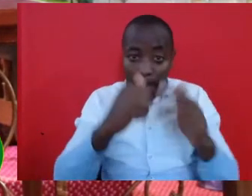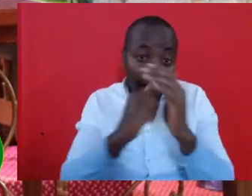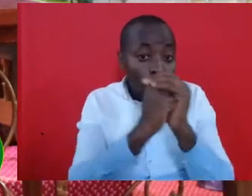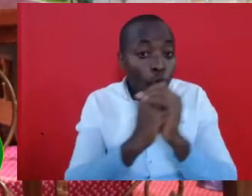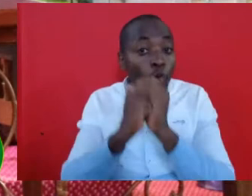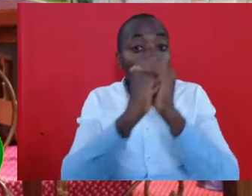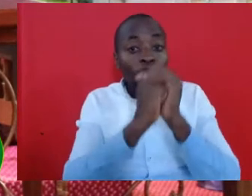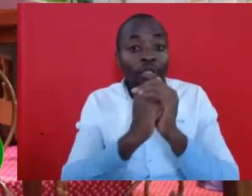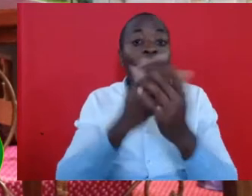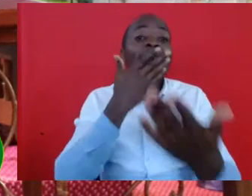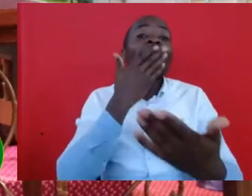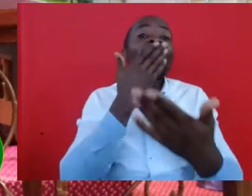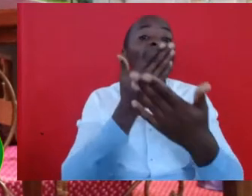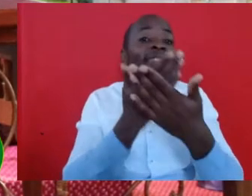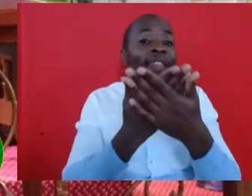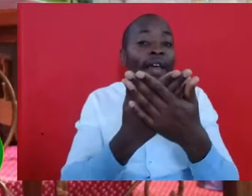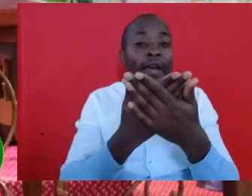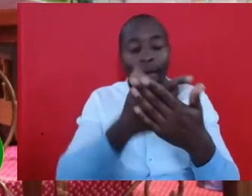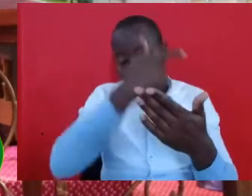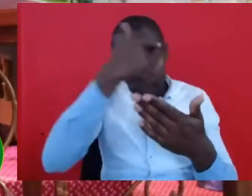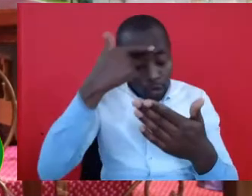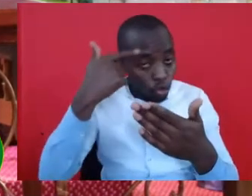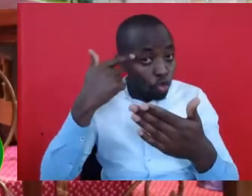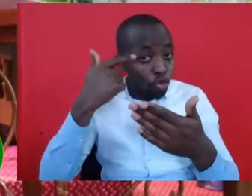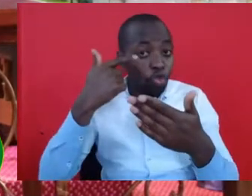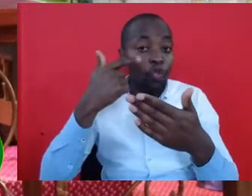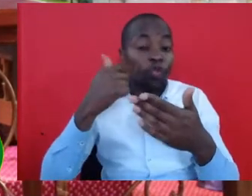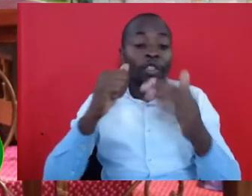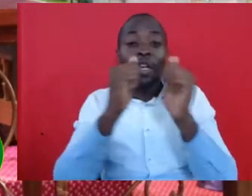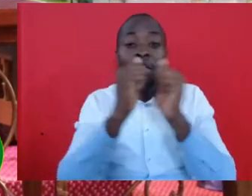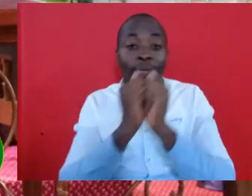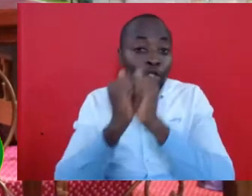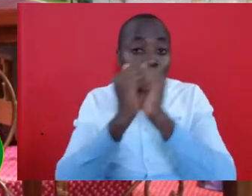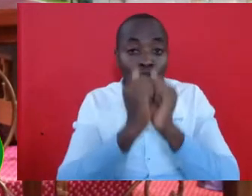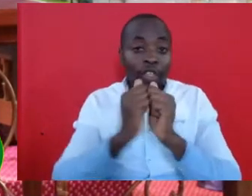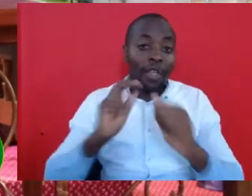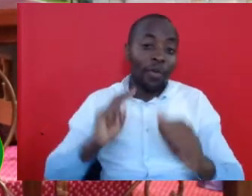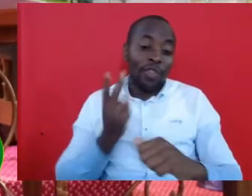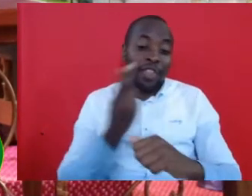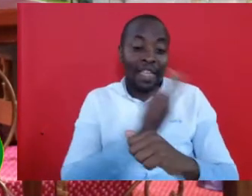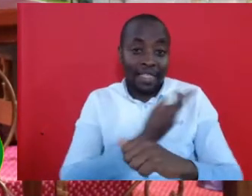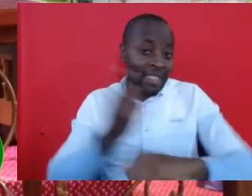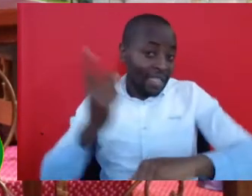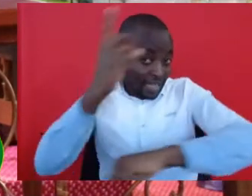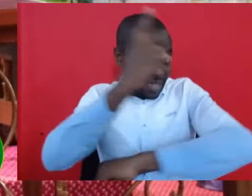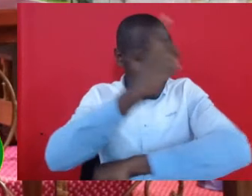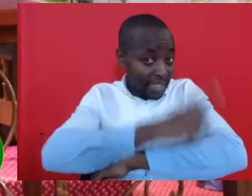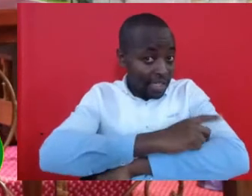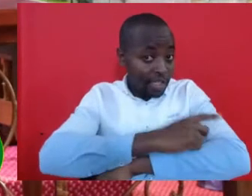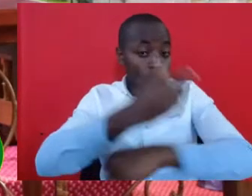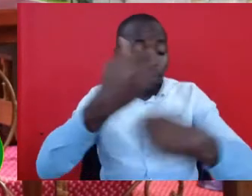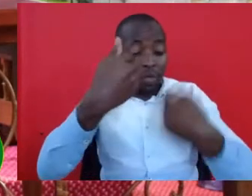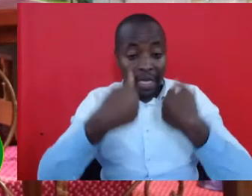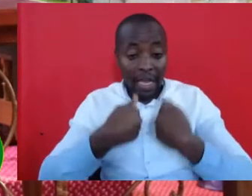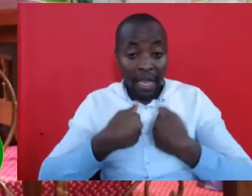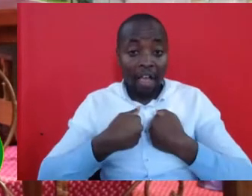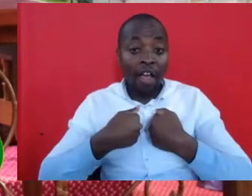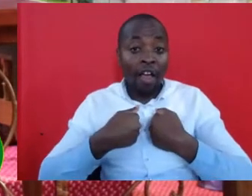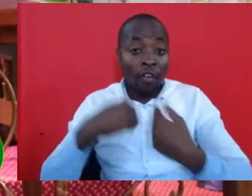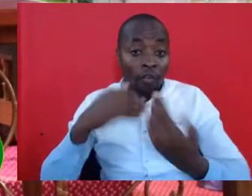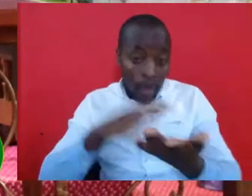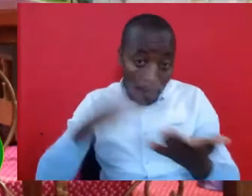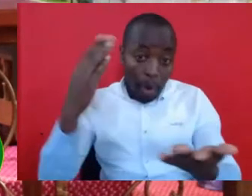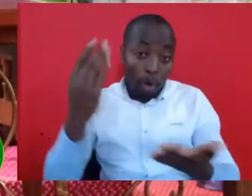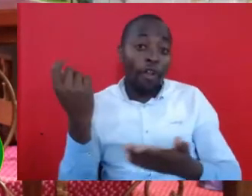kumshukuru kwa vile amekuwa pamoja nasi katika siku ambazo ametuweka, hasa katika mwezi huu wa